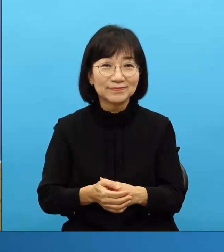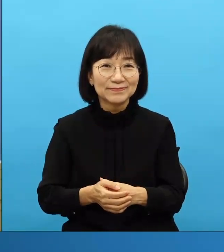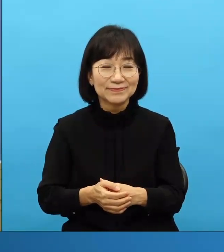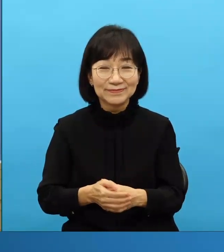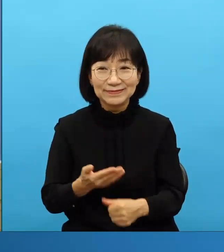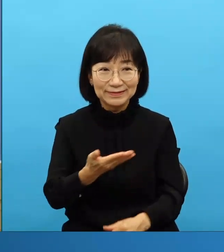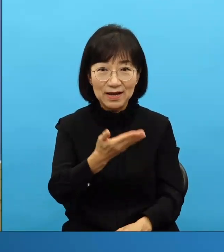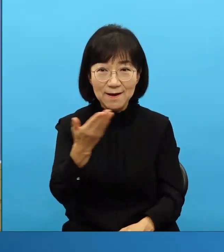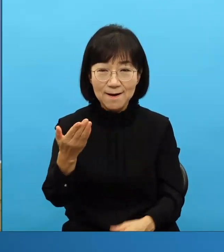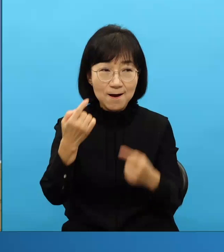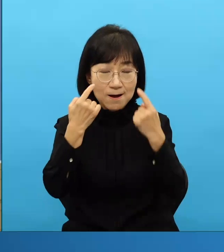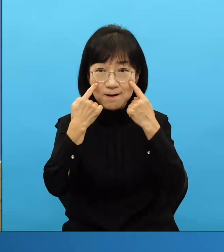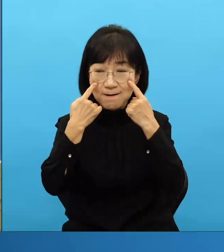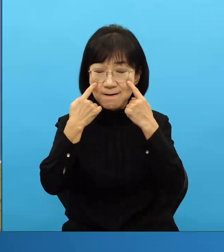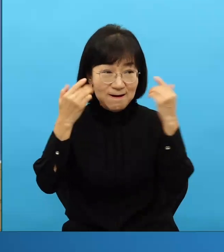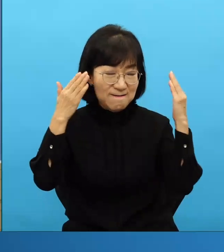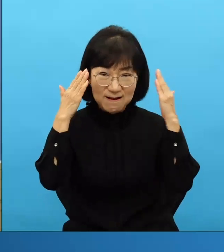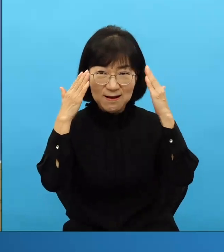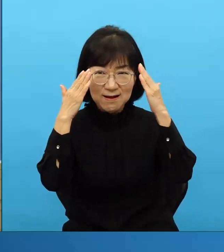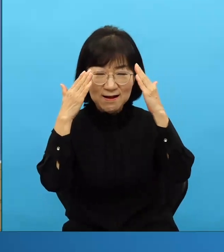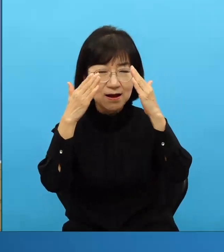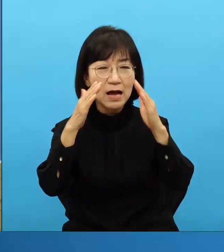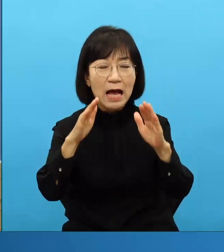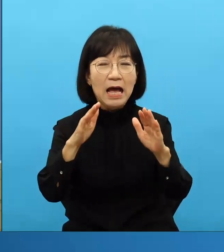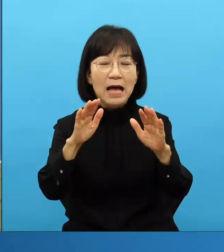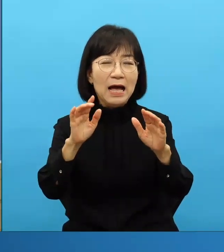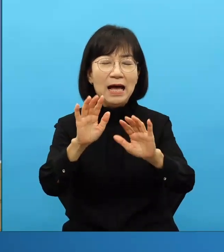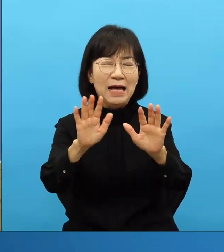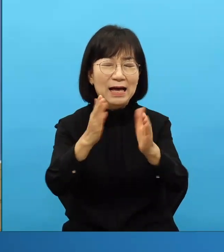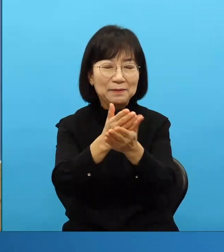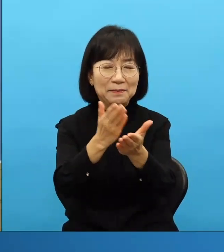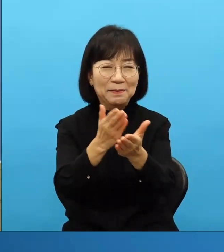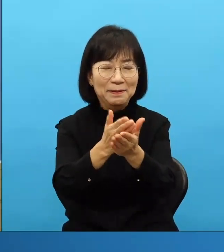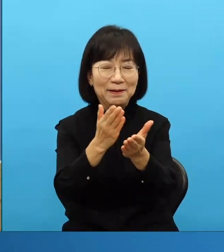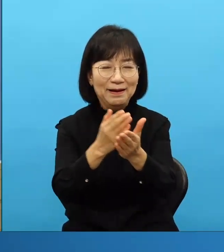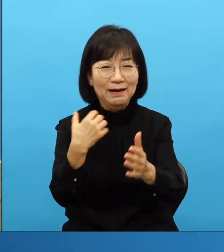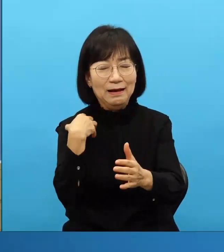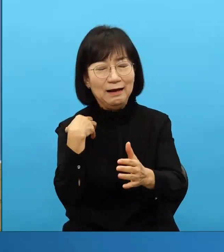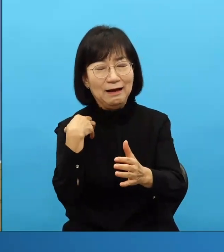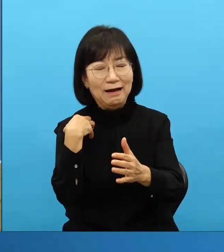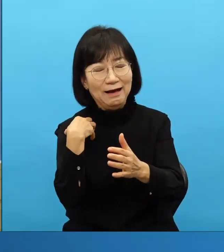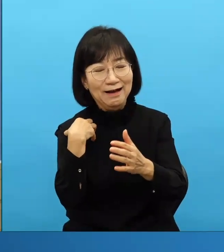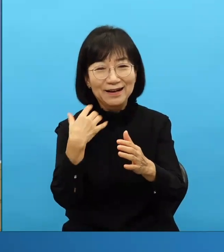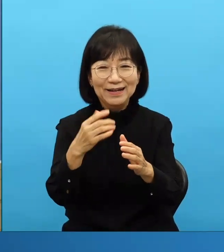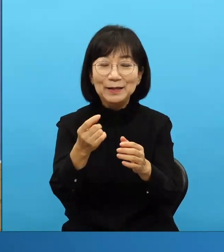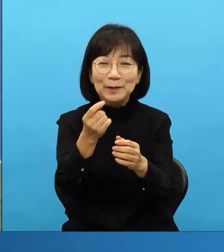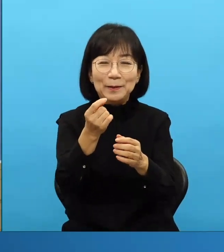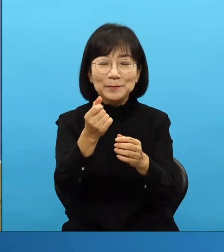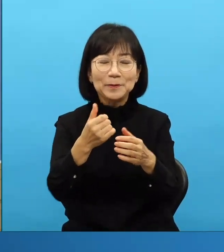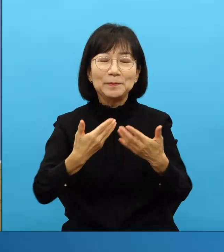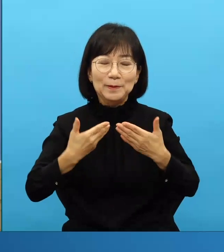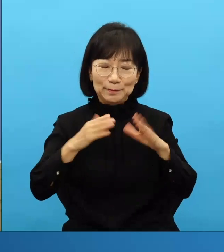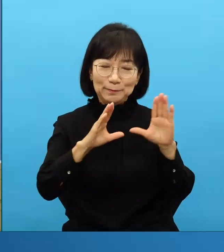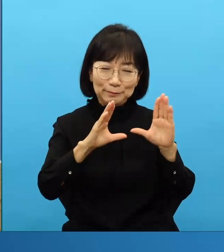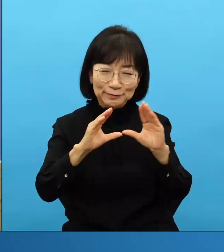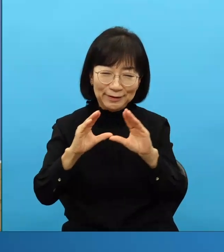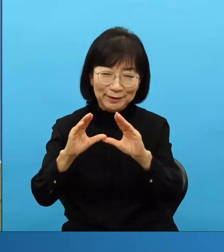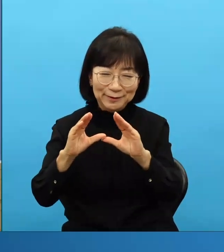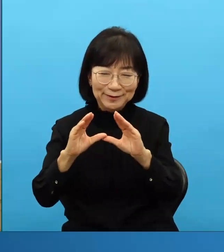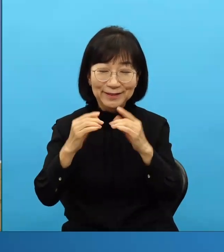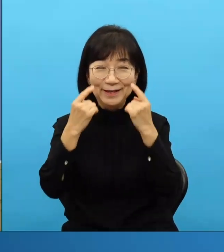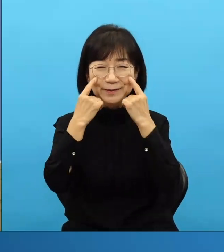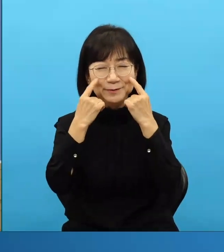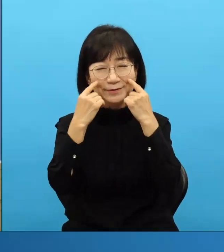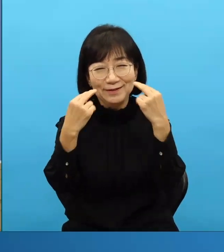저렇게 레이저 쏘는 빛을 조금 이렇게 줄여주시길 바랍니다. Can you maybe turn down the lasers in your eyes that's coming out right 제가 now? 결박될라 그래요. I feel